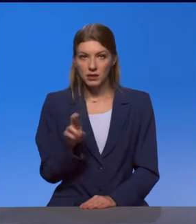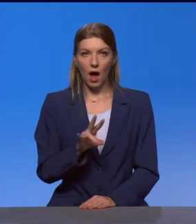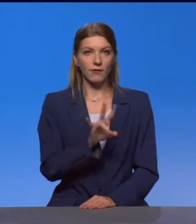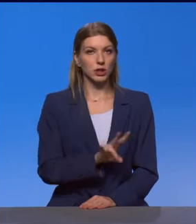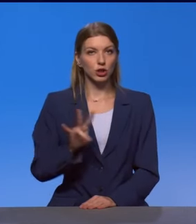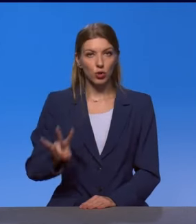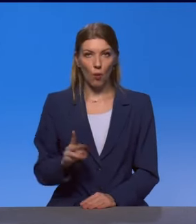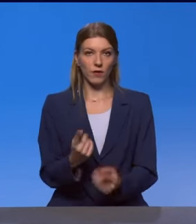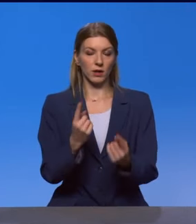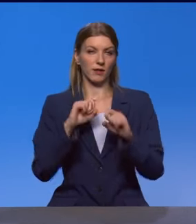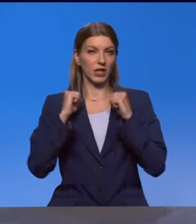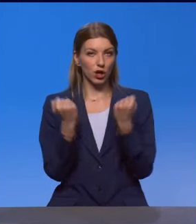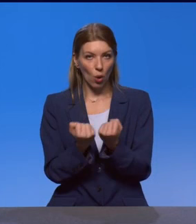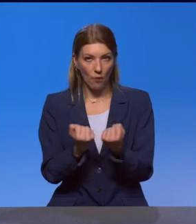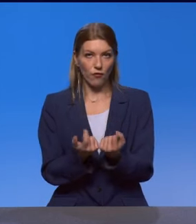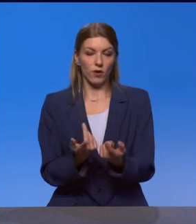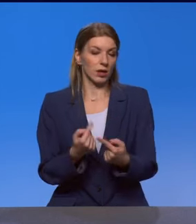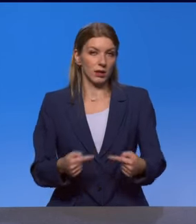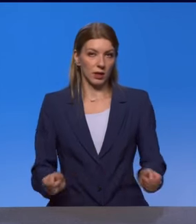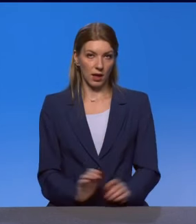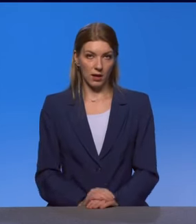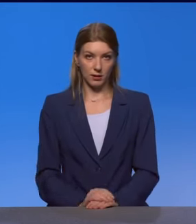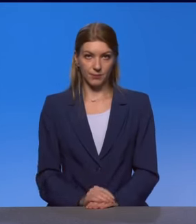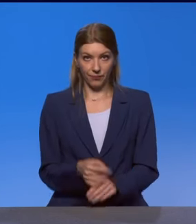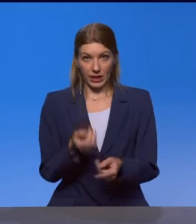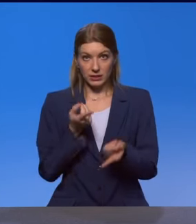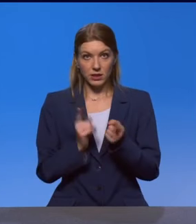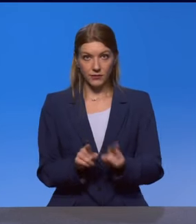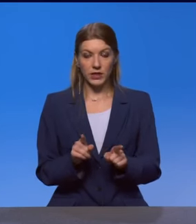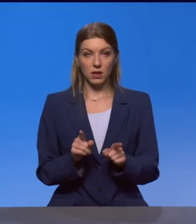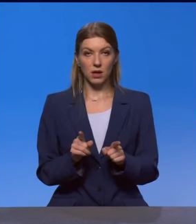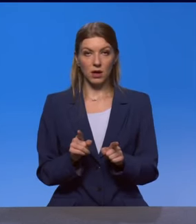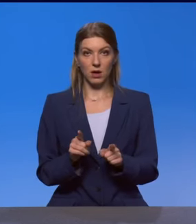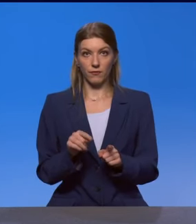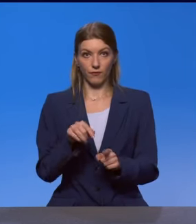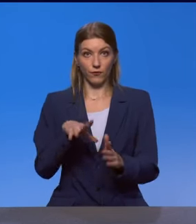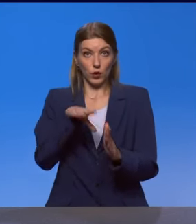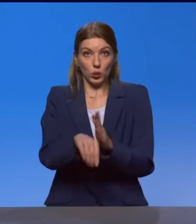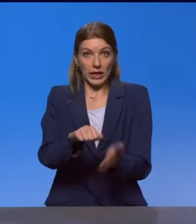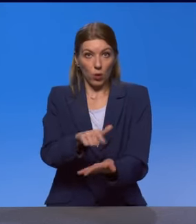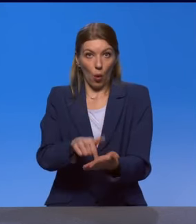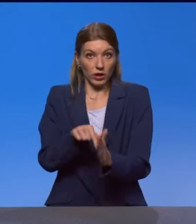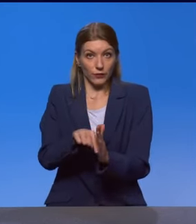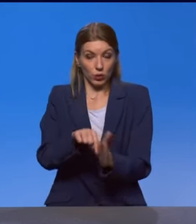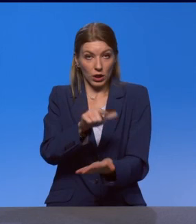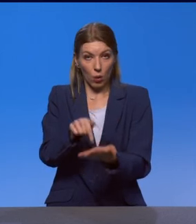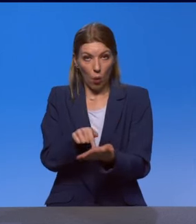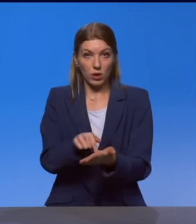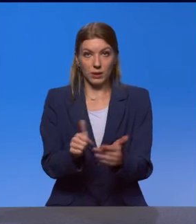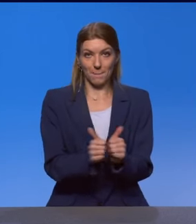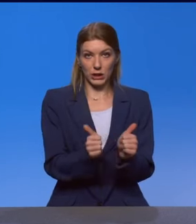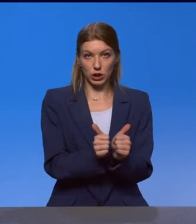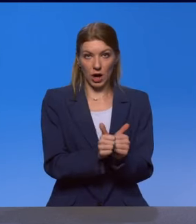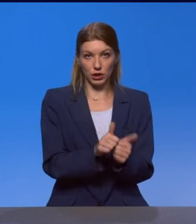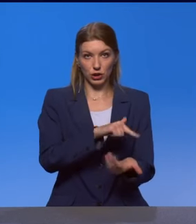Новгород, Великий Новгород и так далее. Там действительно в пределах города, и в ближайшей